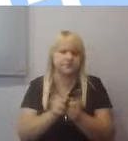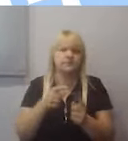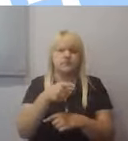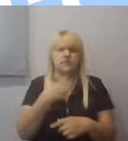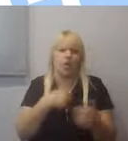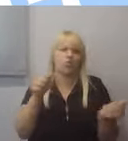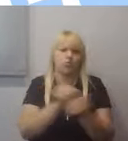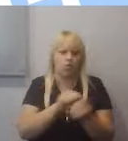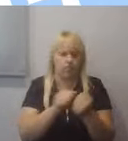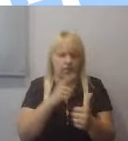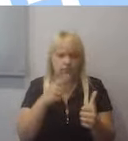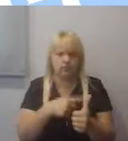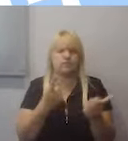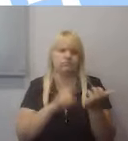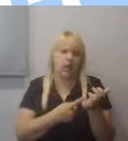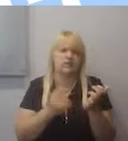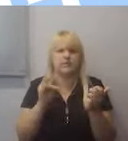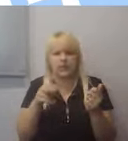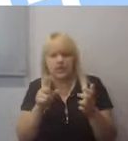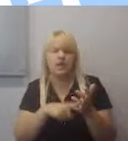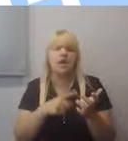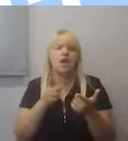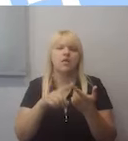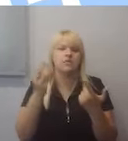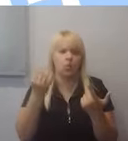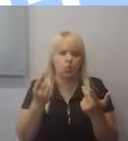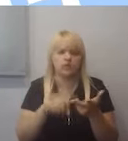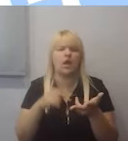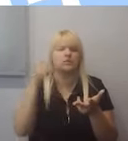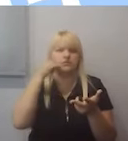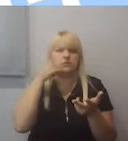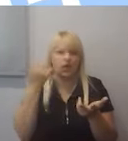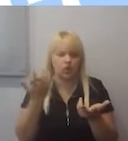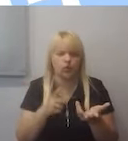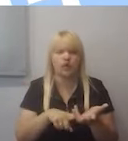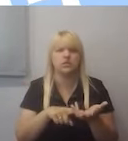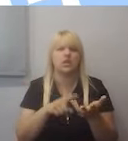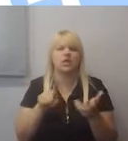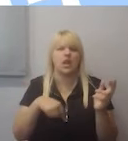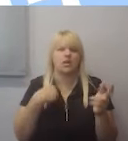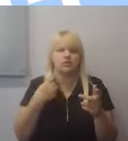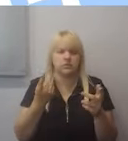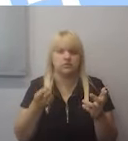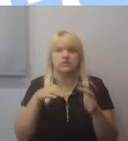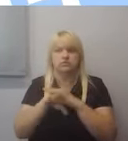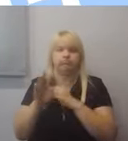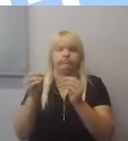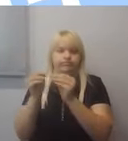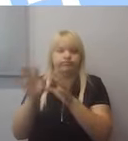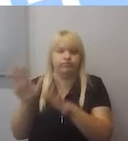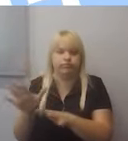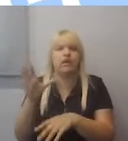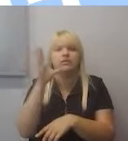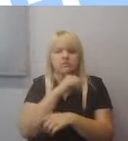personu apliecinošus dokumentsus nav nauda sakar līdzekļi ilgstošas evakuācijas gadījumā tā var būt ārkārtas